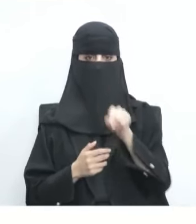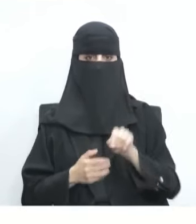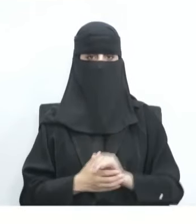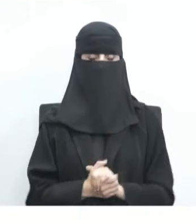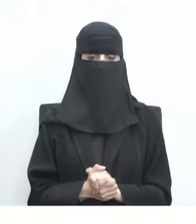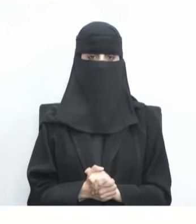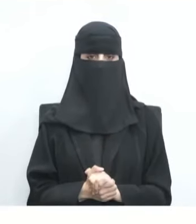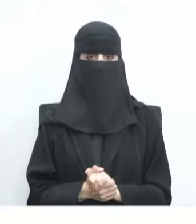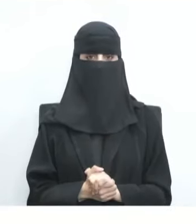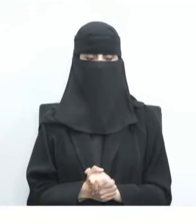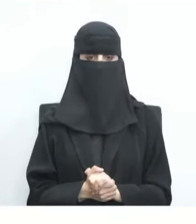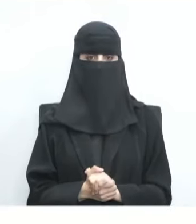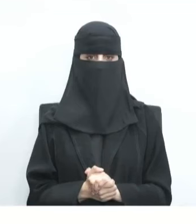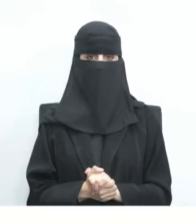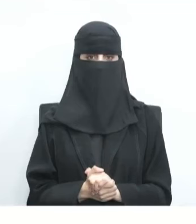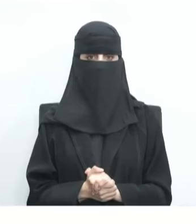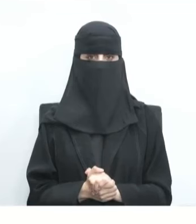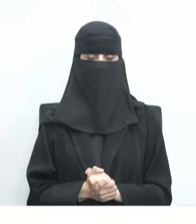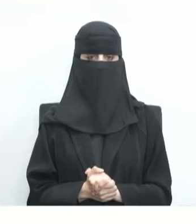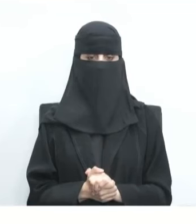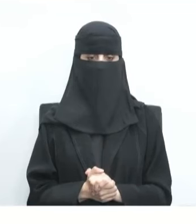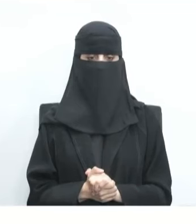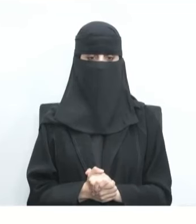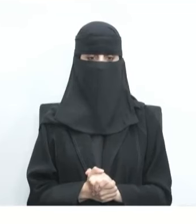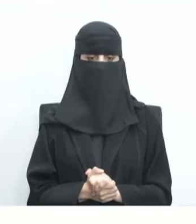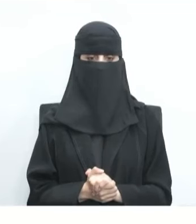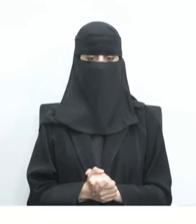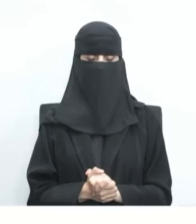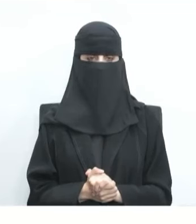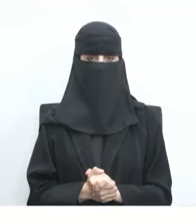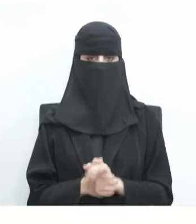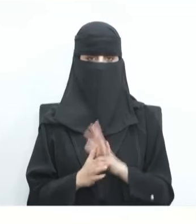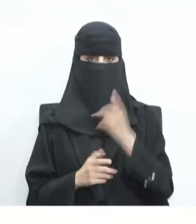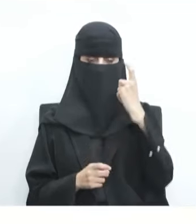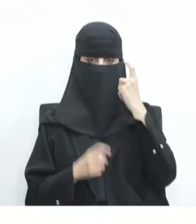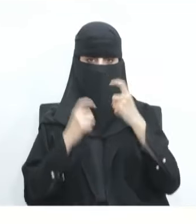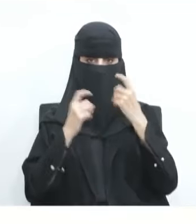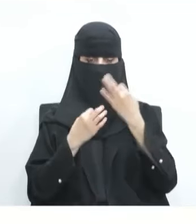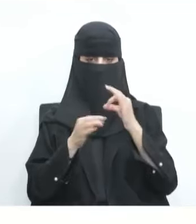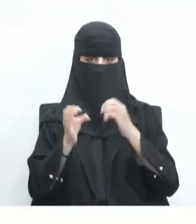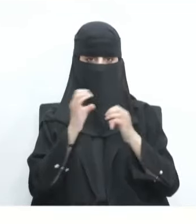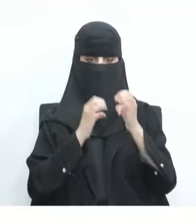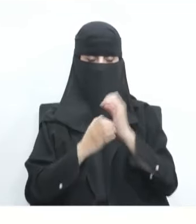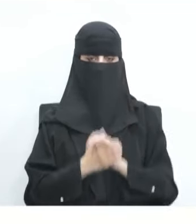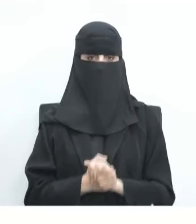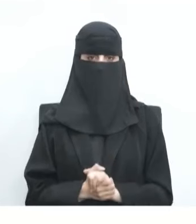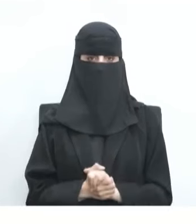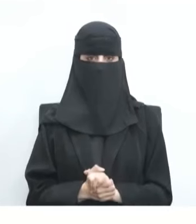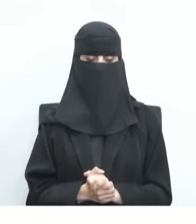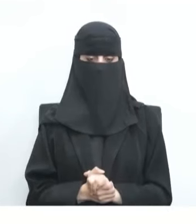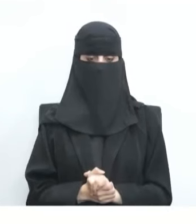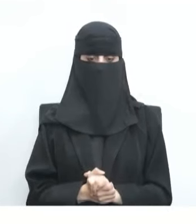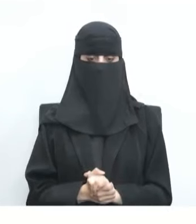اذا كل ما قالته رزان لم يحضر استحسان المعلمه استحسنت جزءا ولم